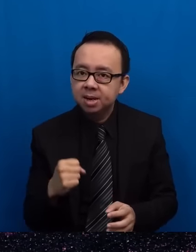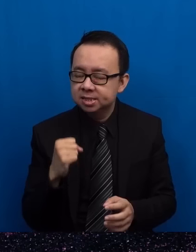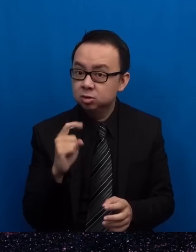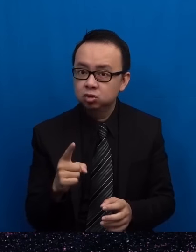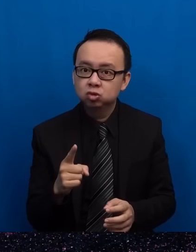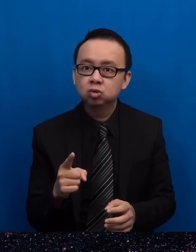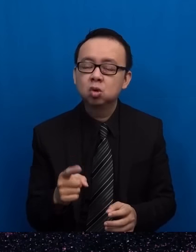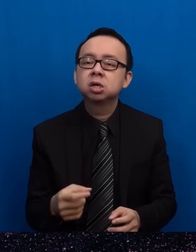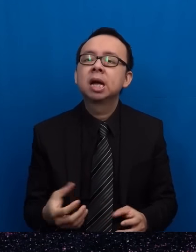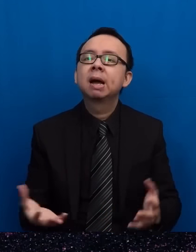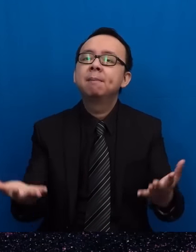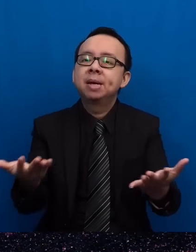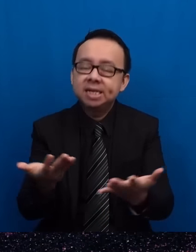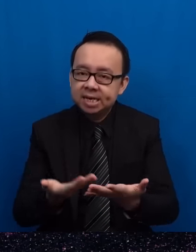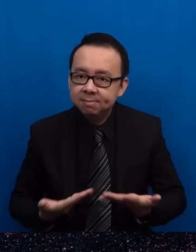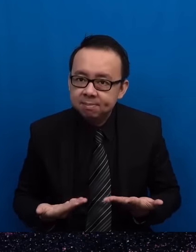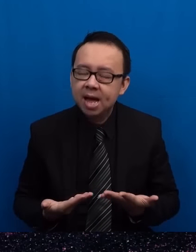adalah